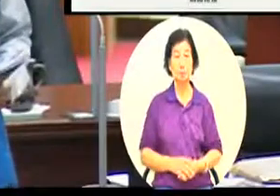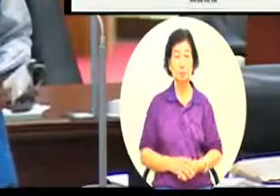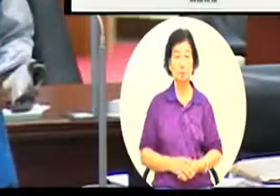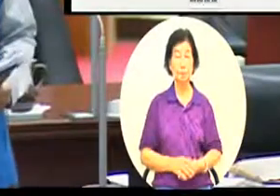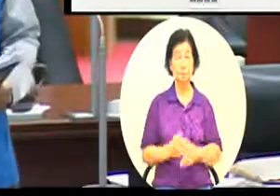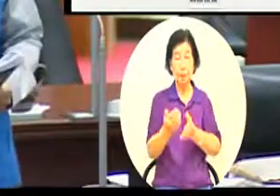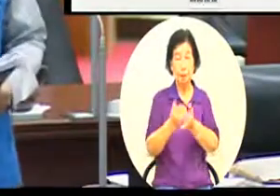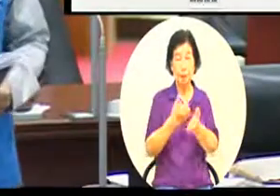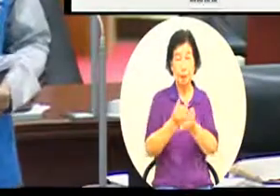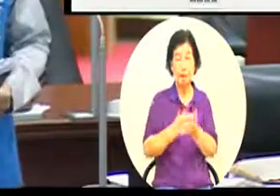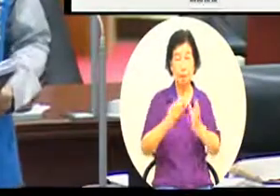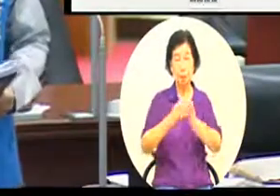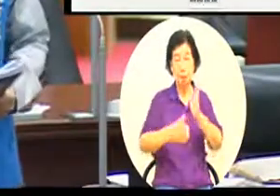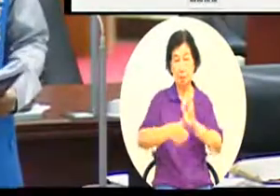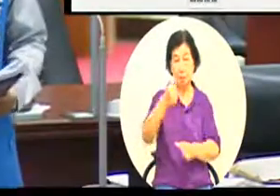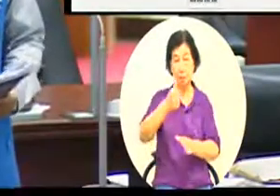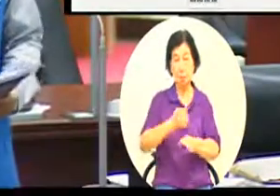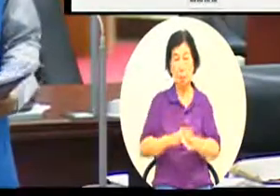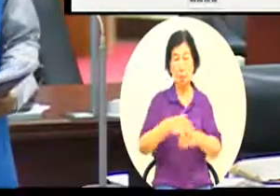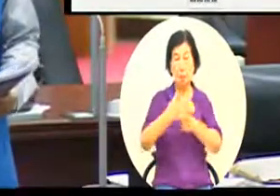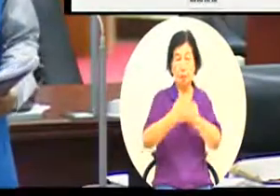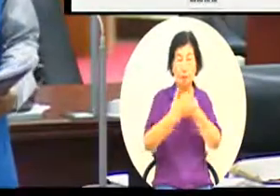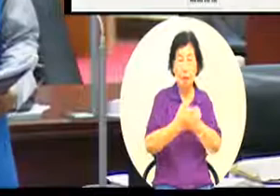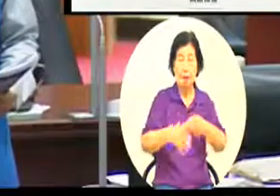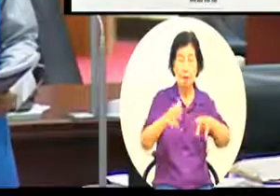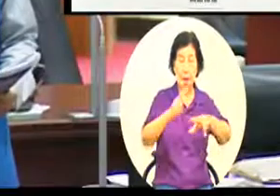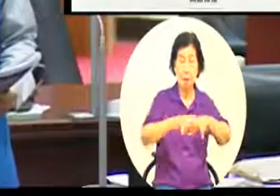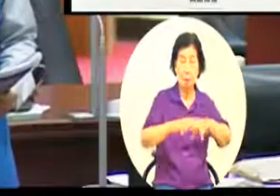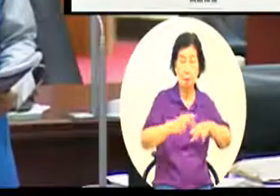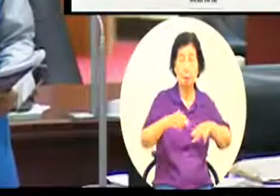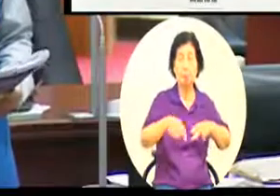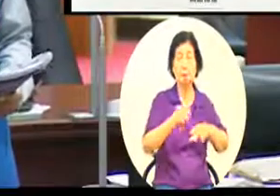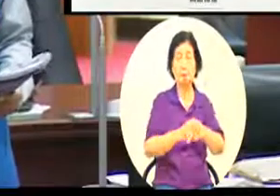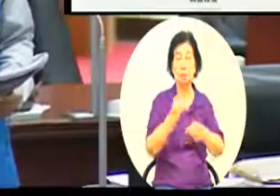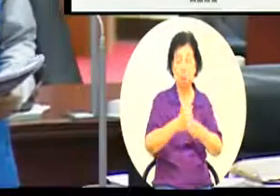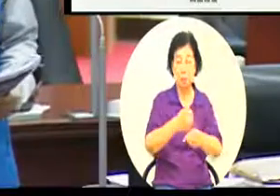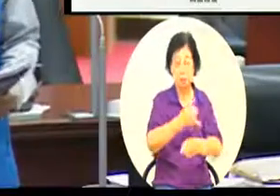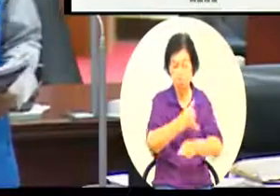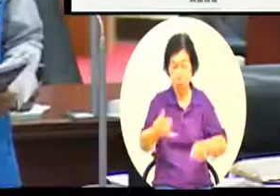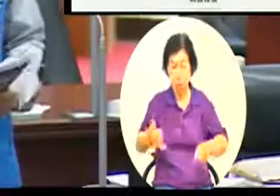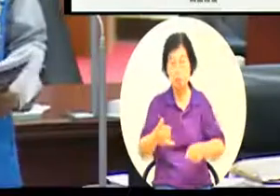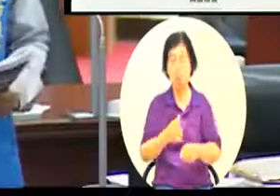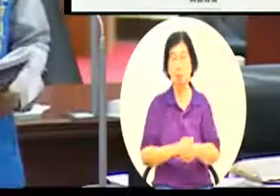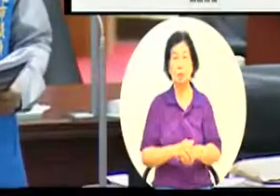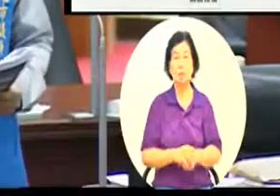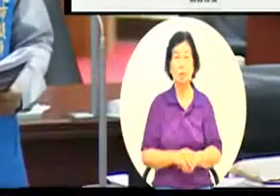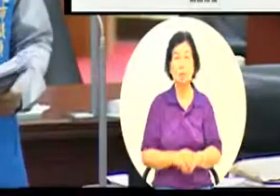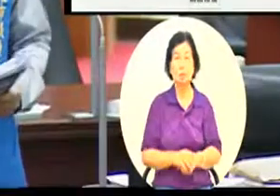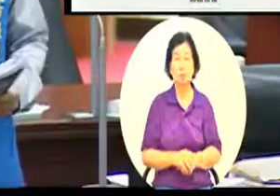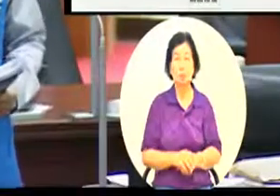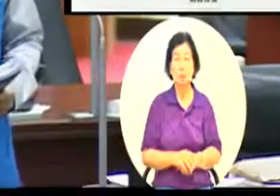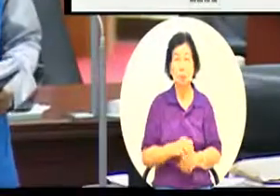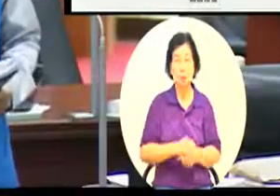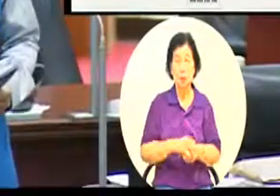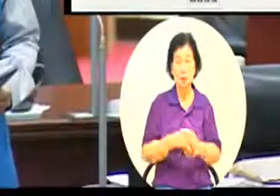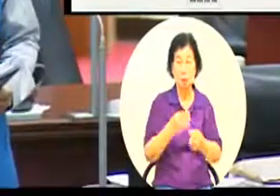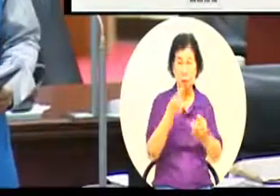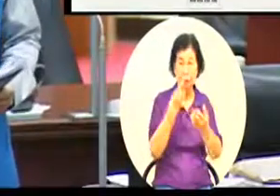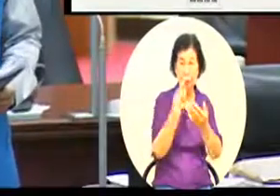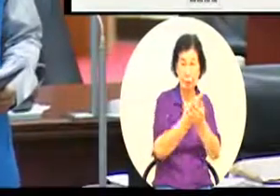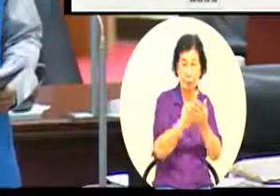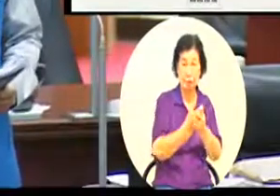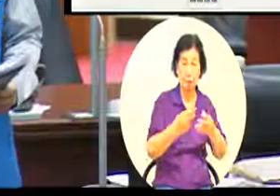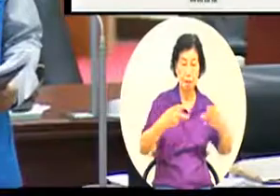刚才局长有讲到保全人员哈，本席还是要请问捷运局长哈，这捷运各站的保全人